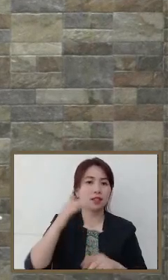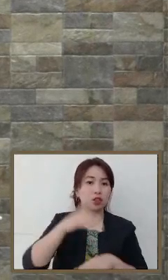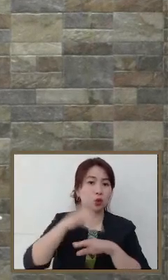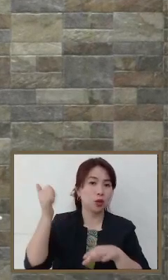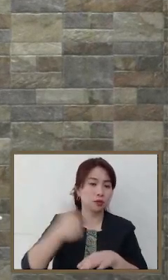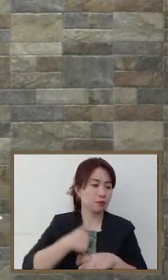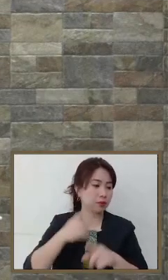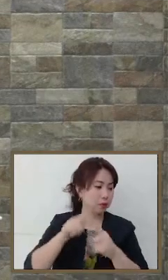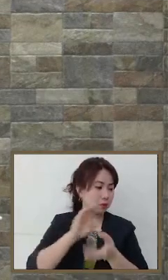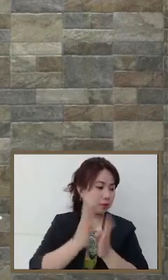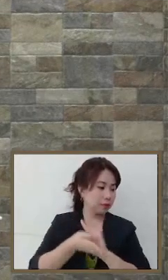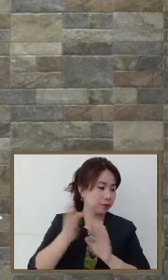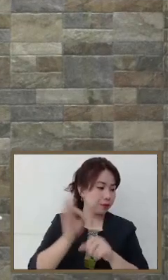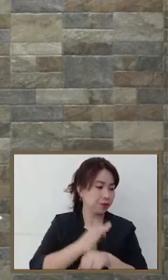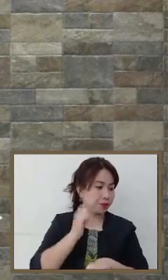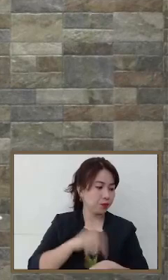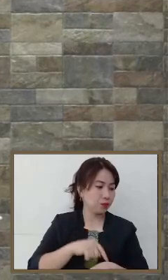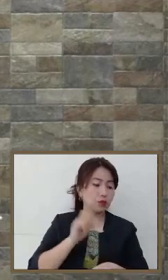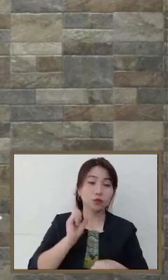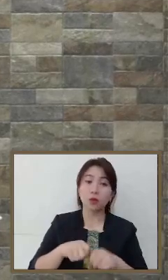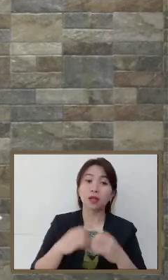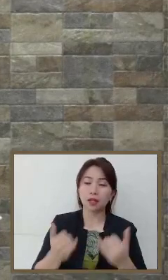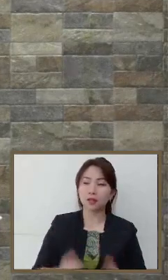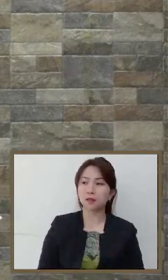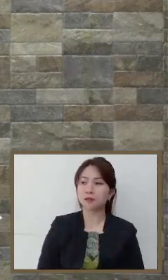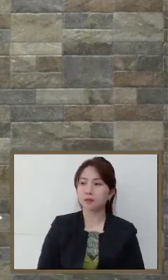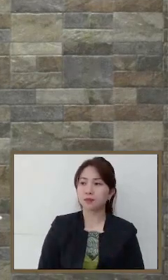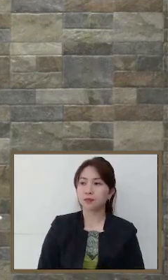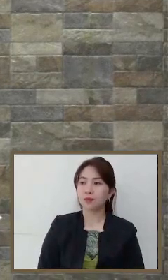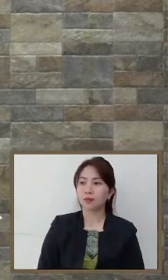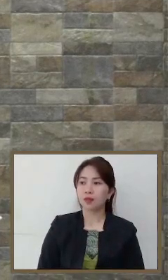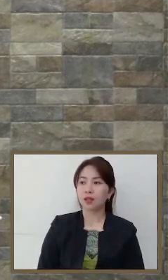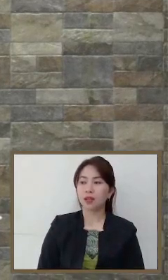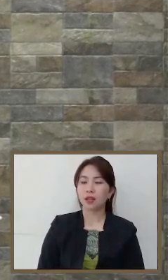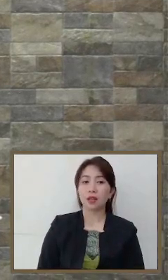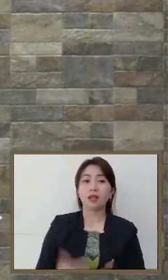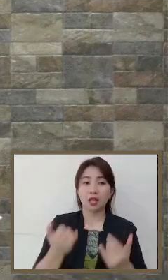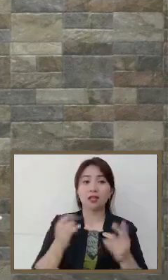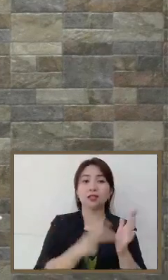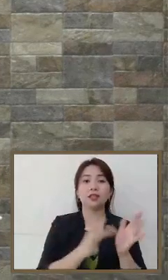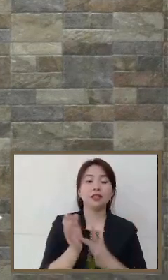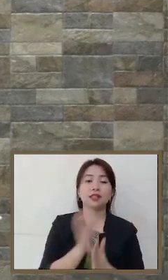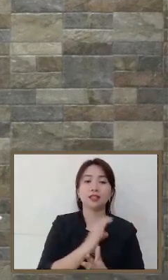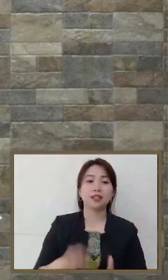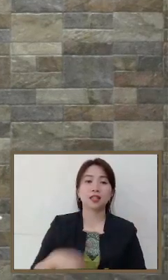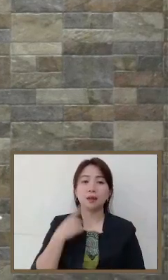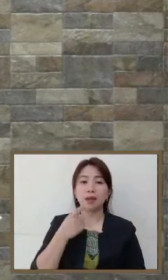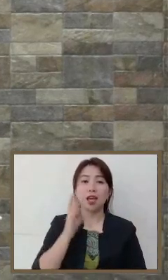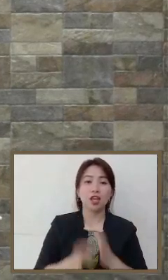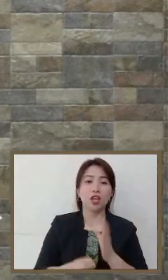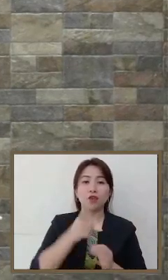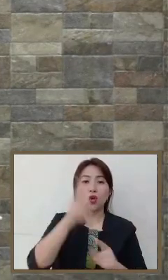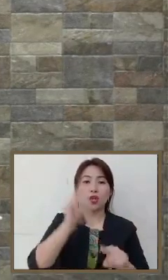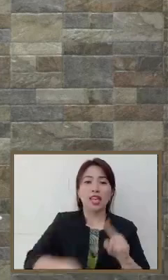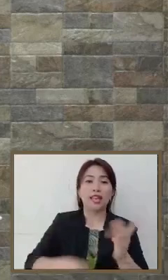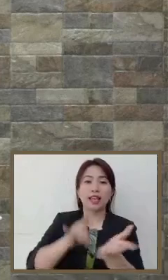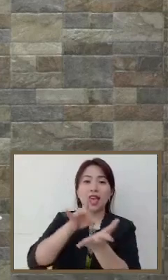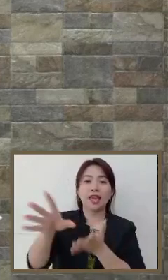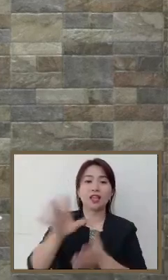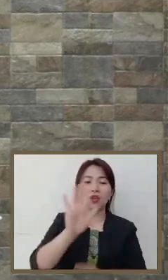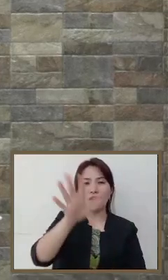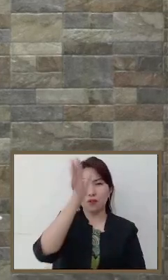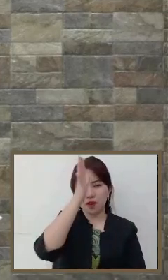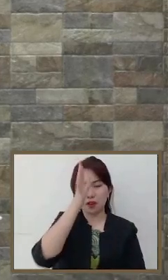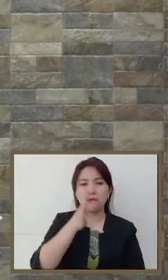sabi ko anoang mararamdaman sabi nga ng biblya sabi nga ng Panginoong jesukristo if you cannot hate your father and your mother you are not Worthy of